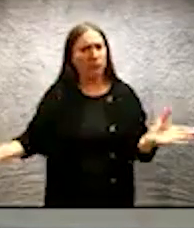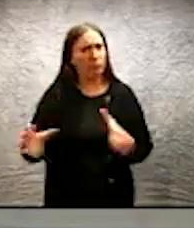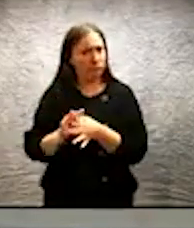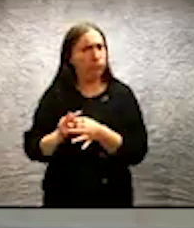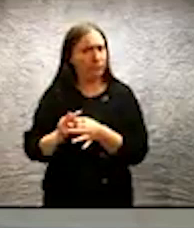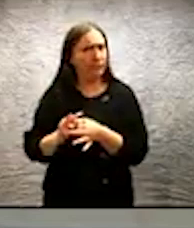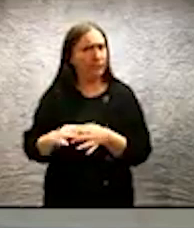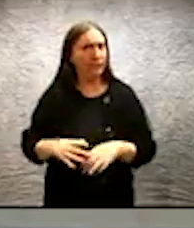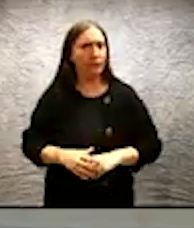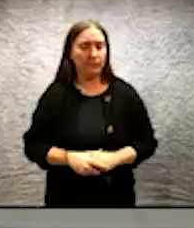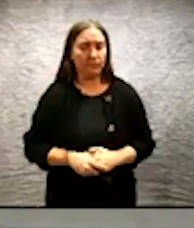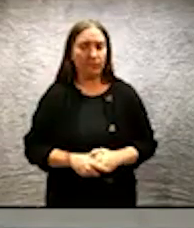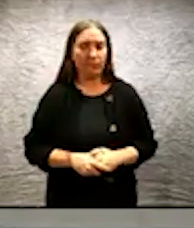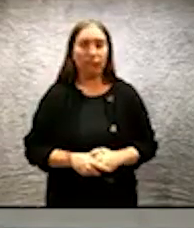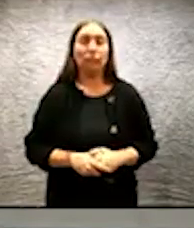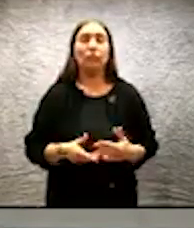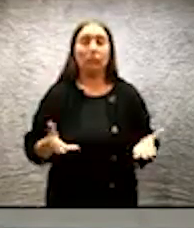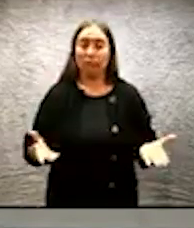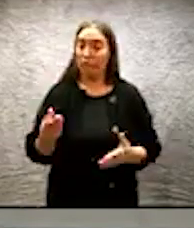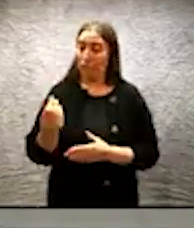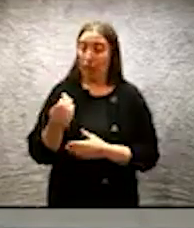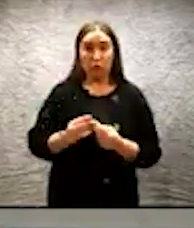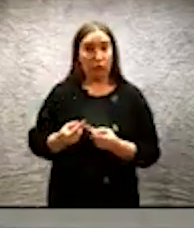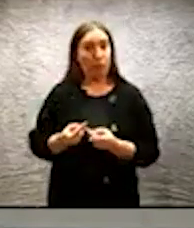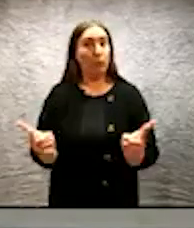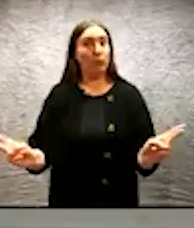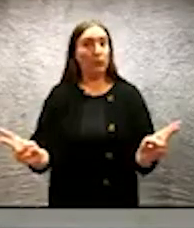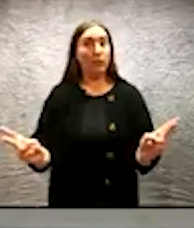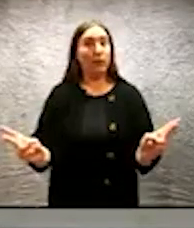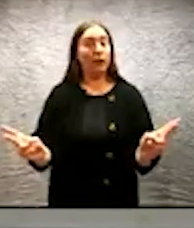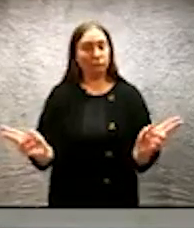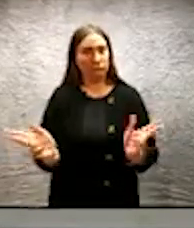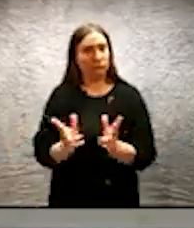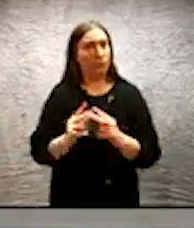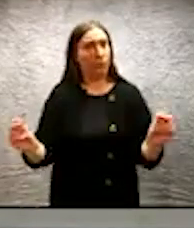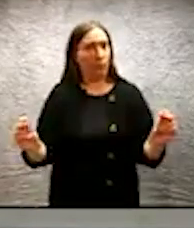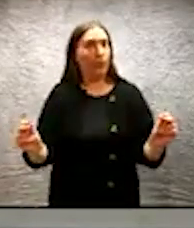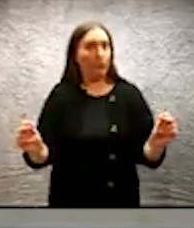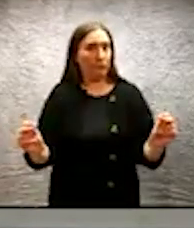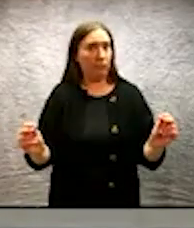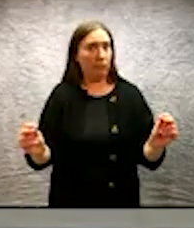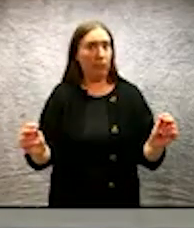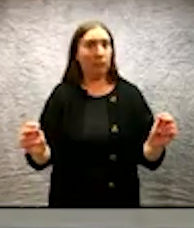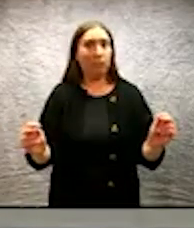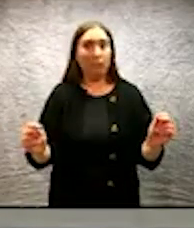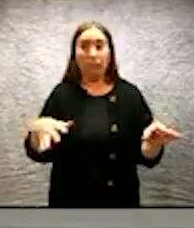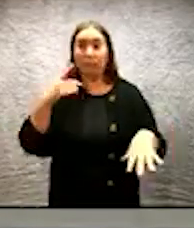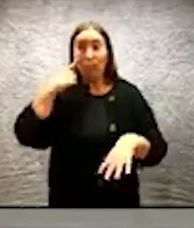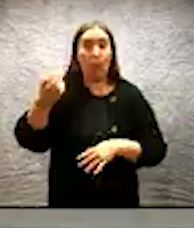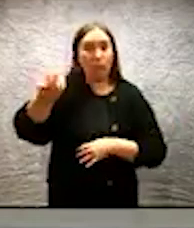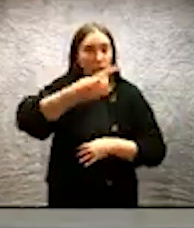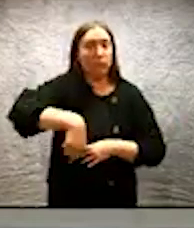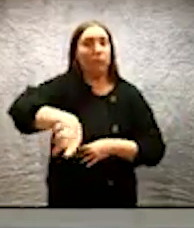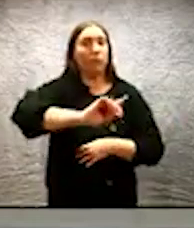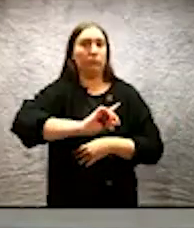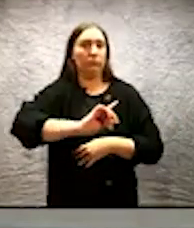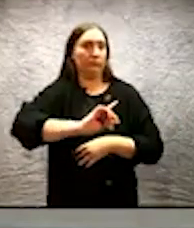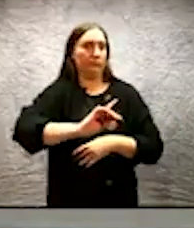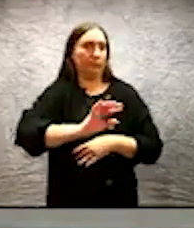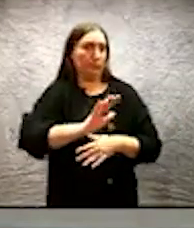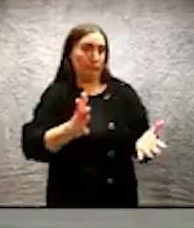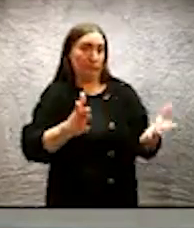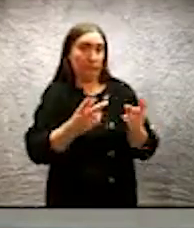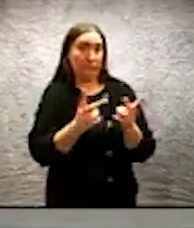gestion saine de l'argent public, solidaire et innovante au service de l'intérêt général. En